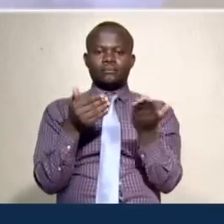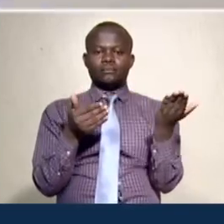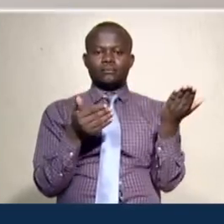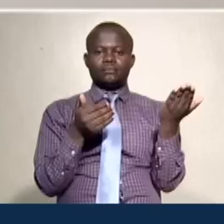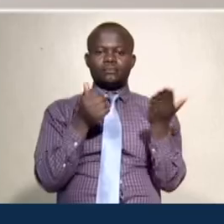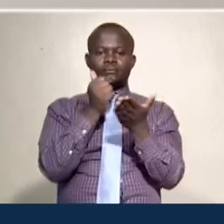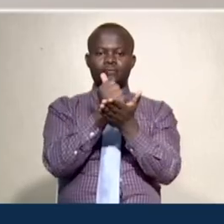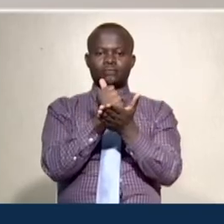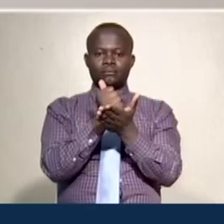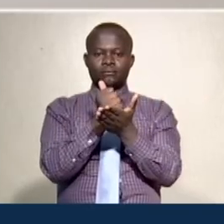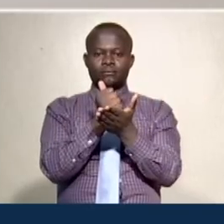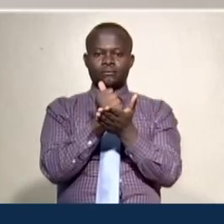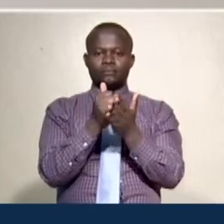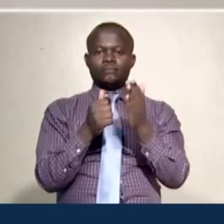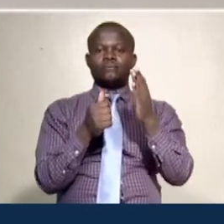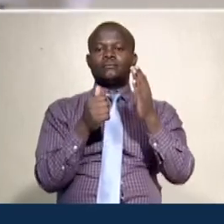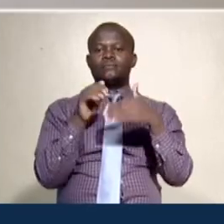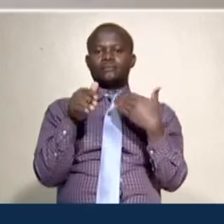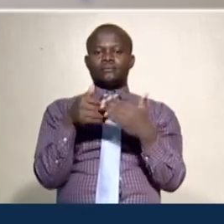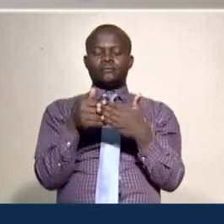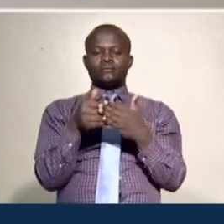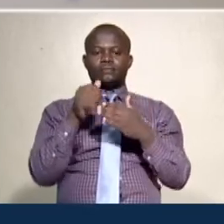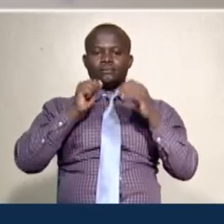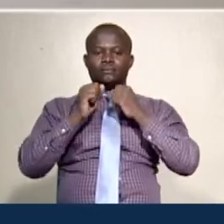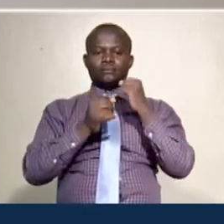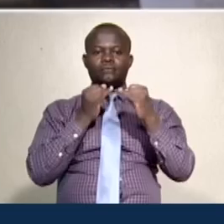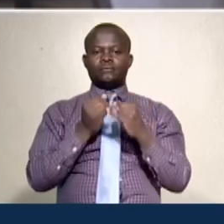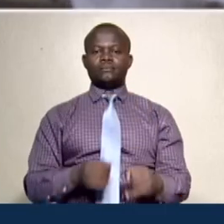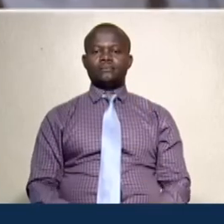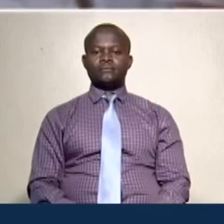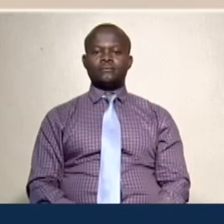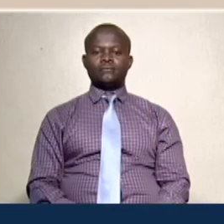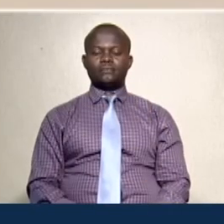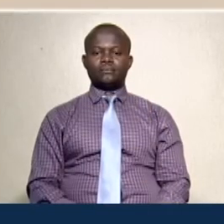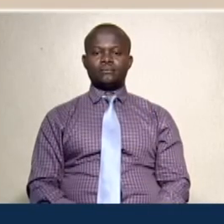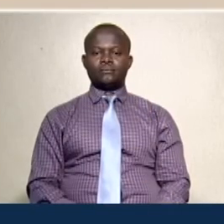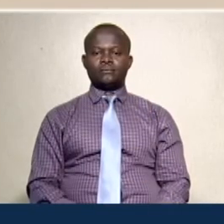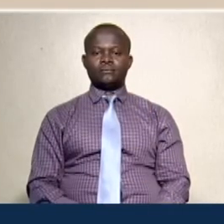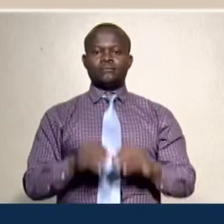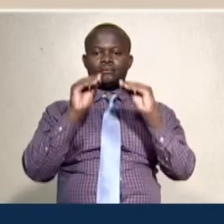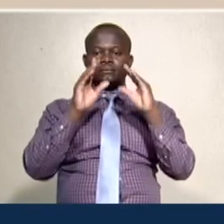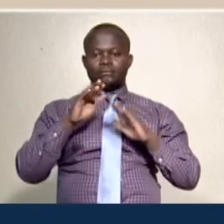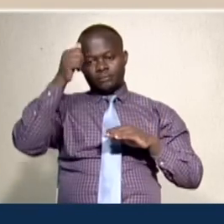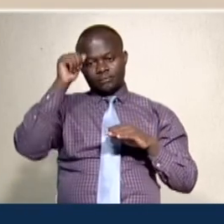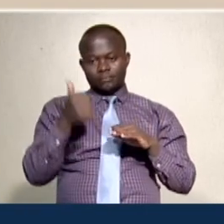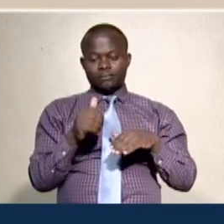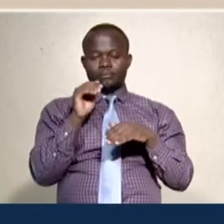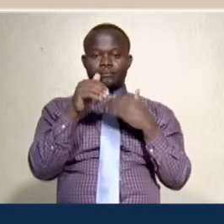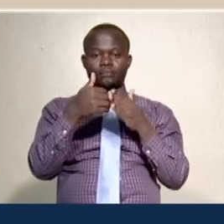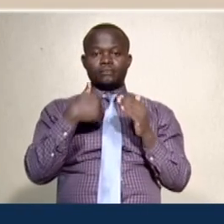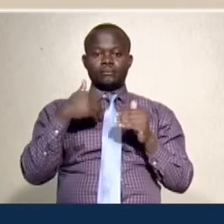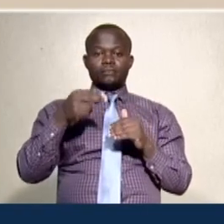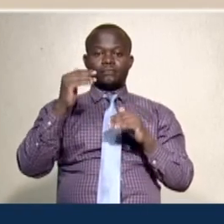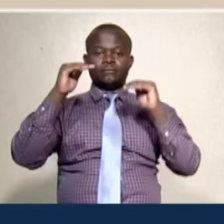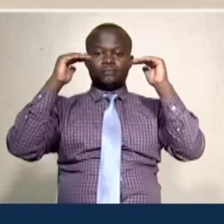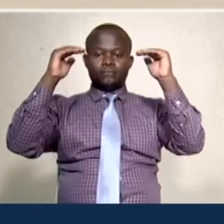kubageza naho bashobora no kujya bitwara neza bakaba batwara amarushanwa mpuzamahanga nabarimo nabahanga n'abantu bafite urwego rwo